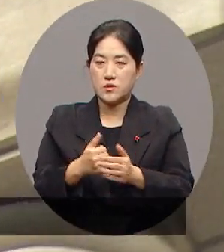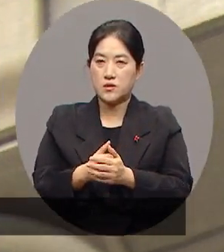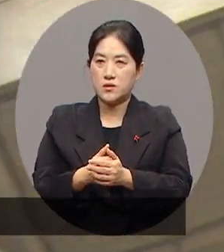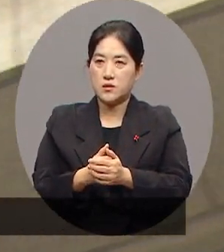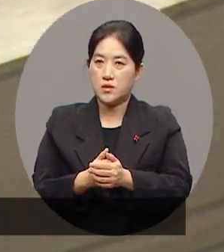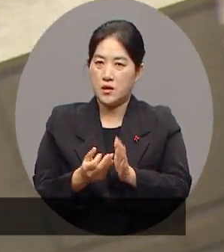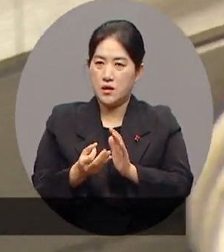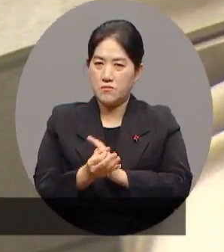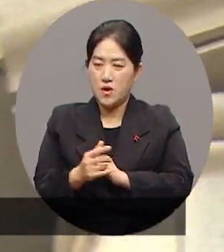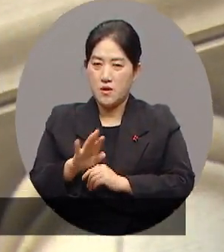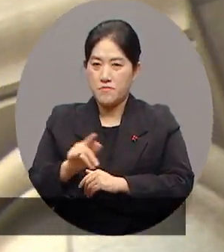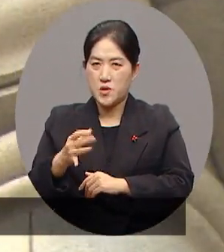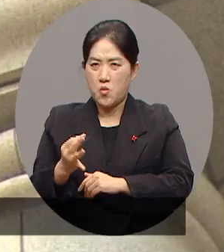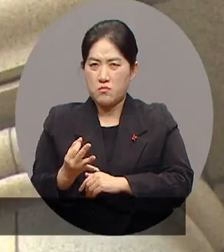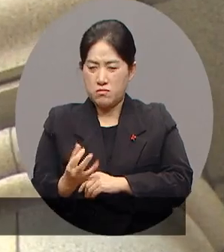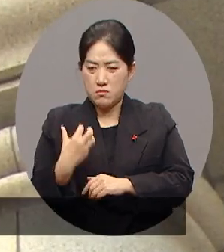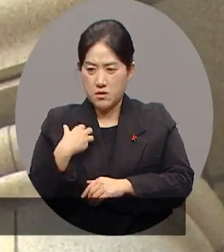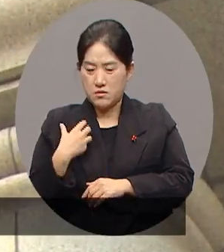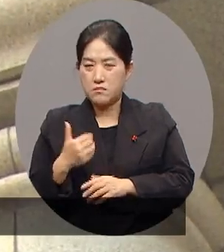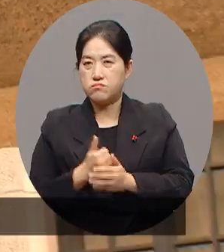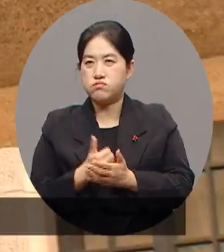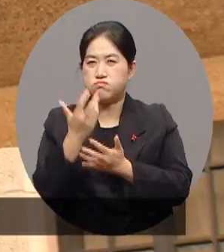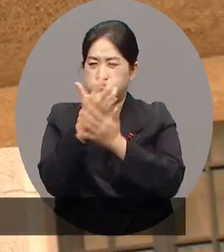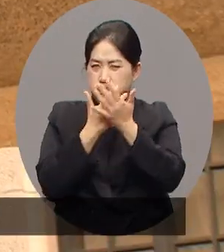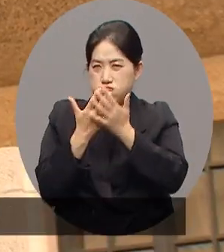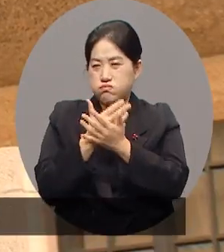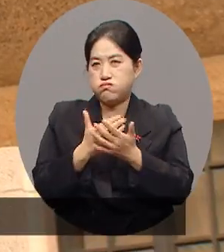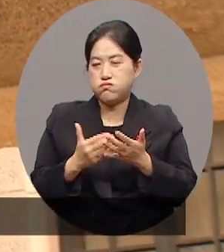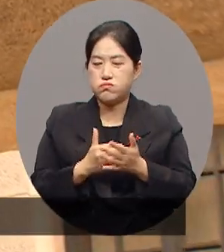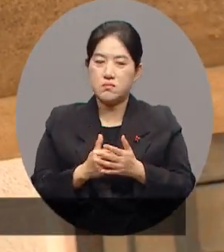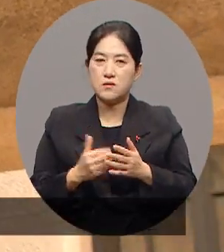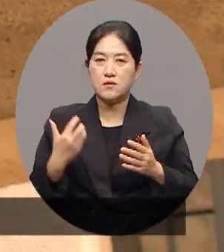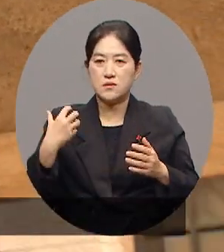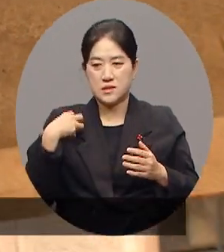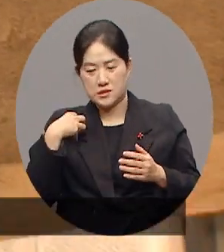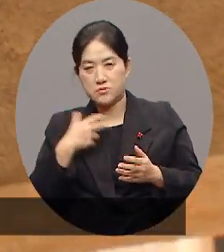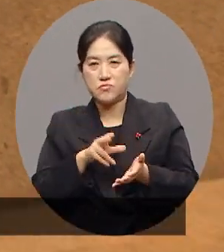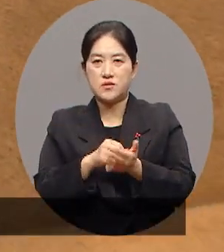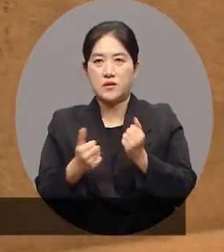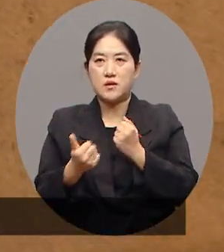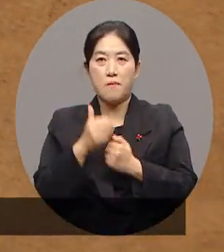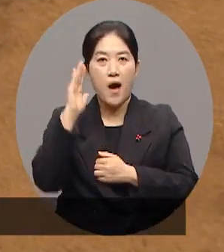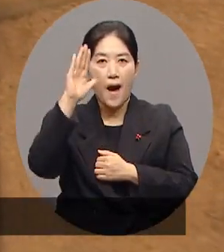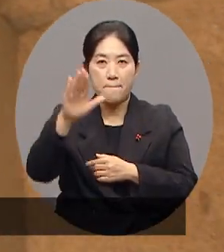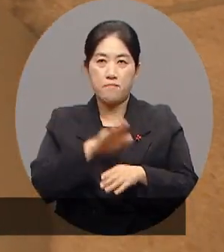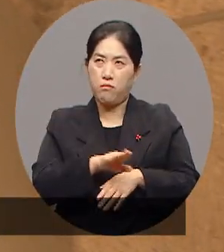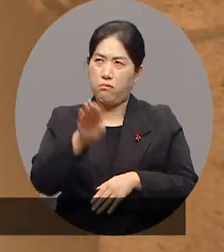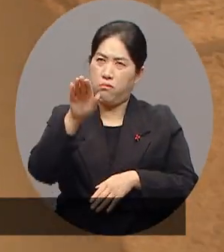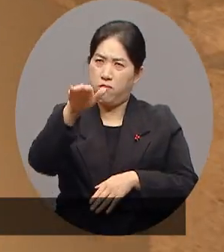비용 압력의 영향 등과 관련한 불확실성이 크다고 진단했습니다. MBC 뉴스 문다영입니다.